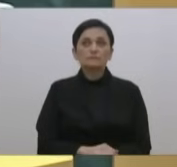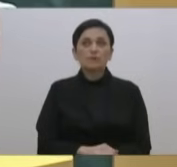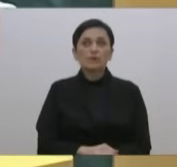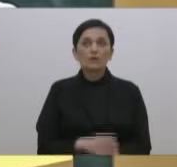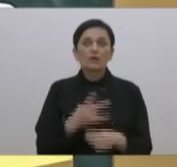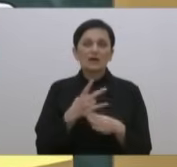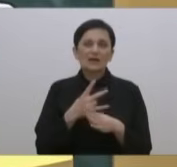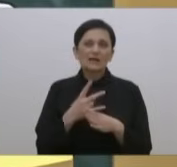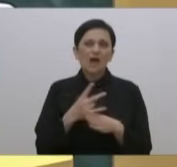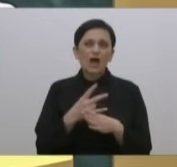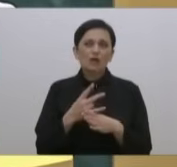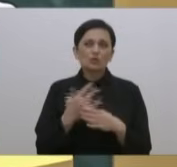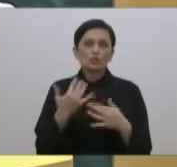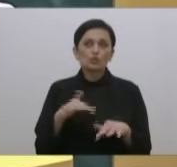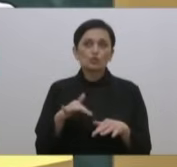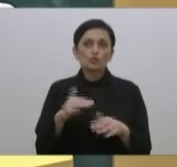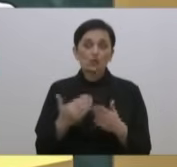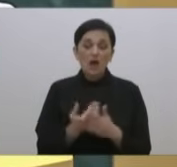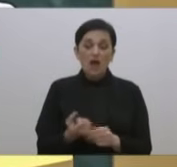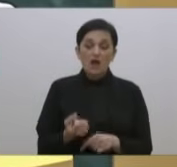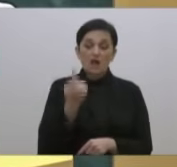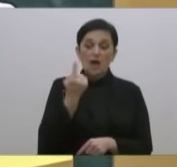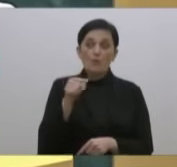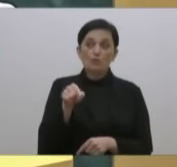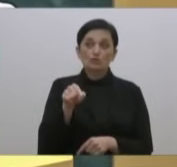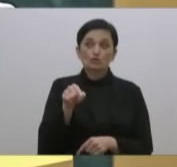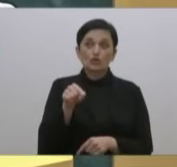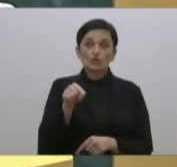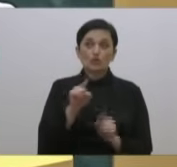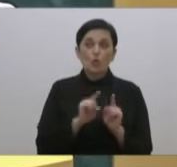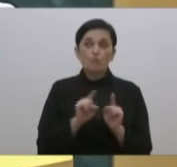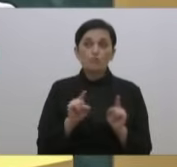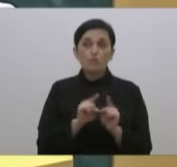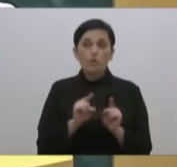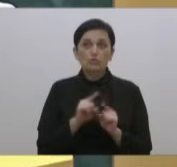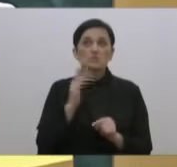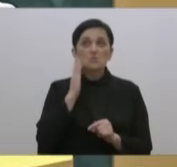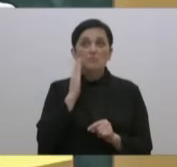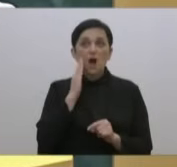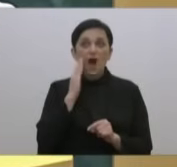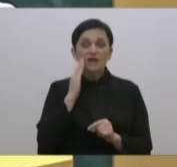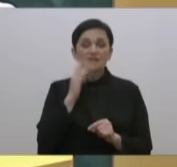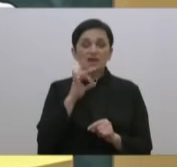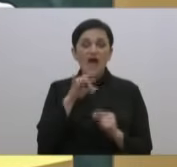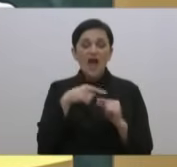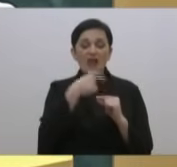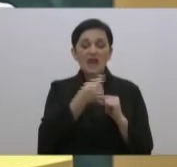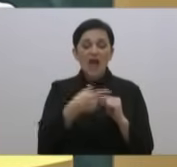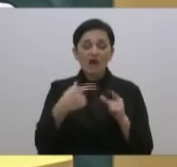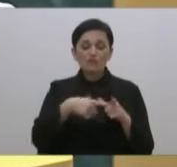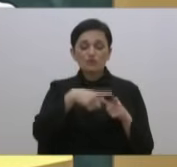იმ რადიკალურ უკვე ახლად გამოჩენილ ოპოზიციას, რომელიც მართლაც ლეღვის ფოთლებად